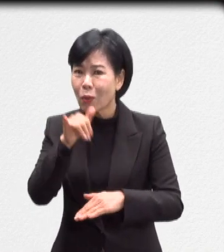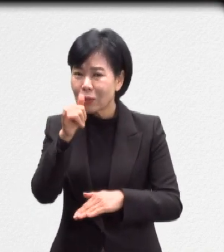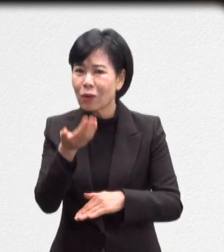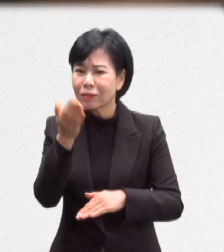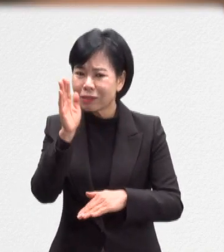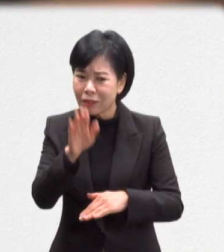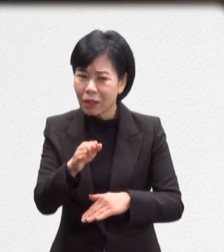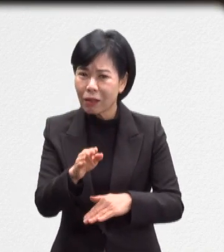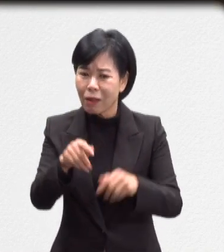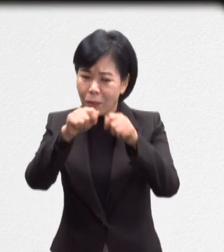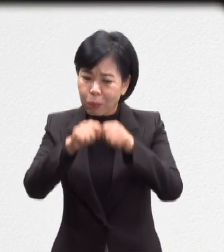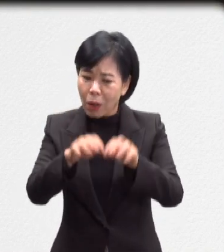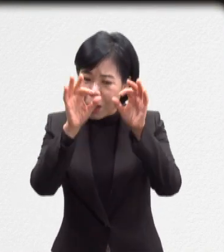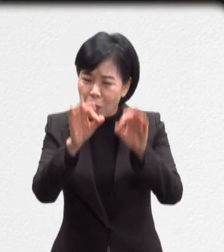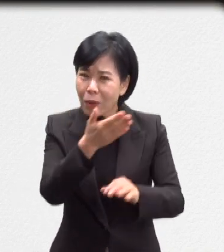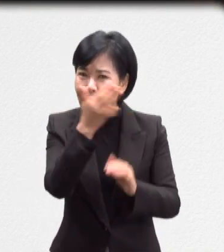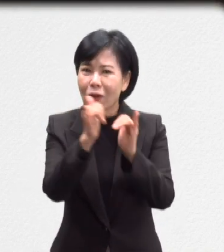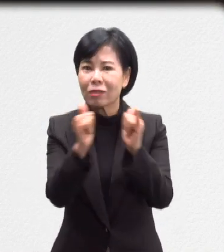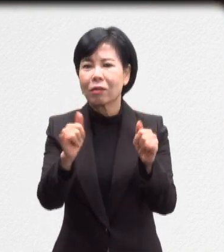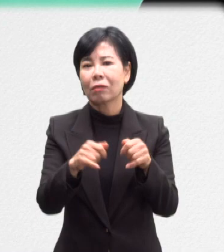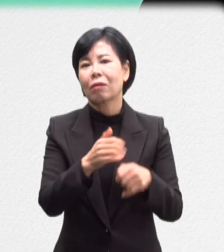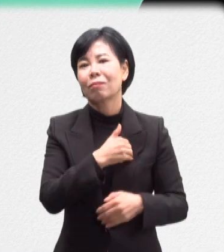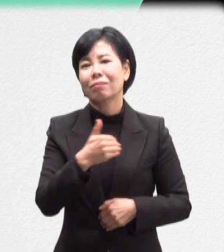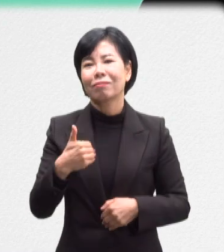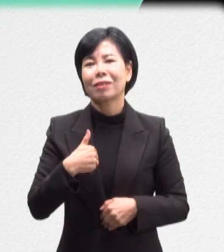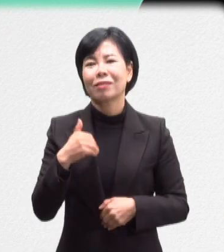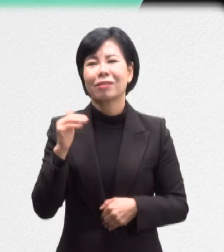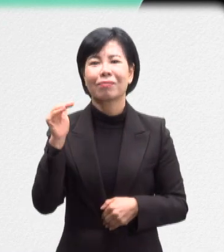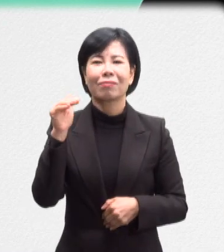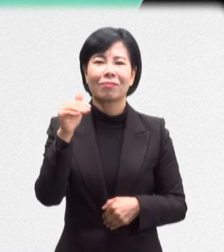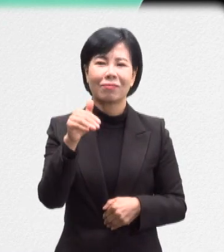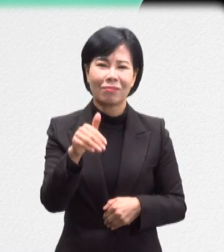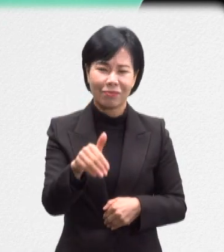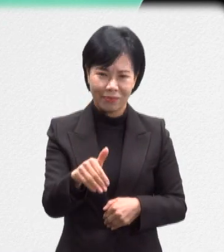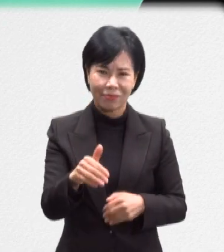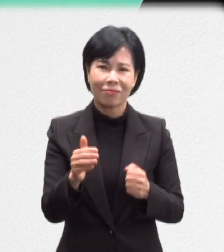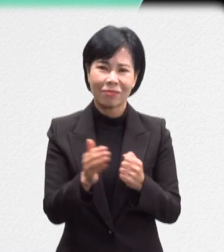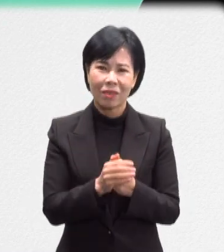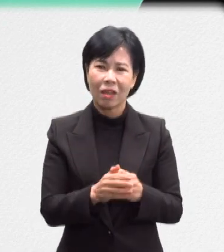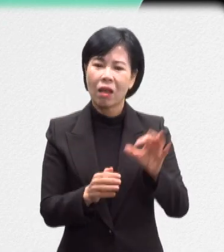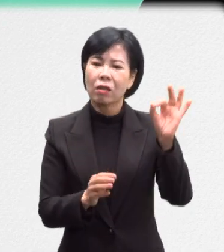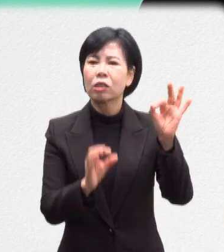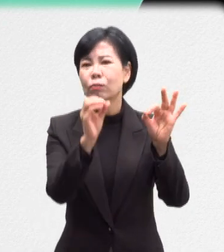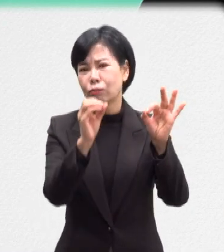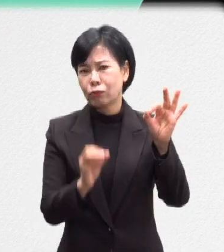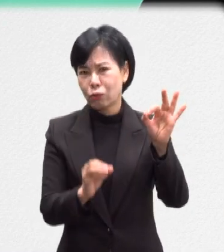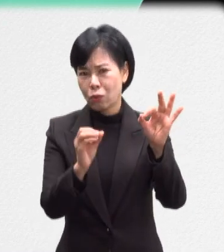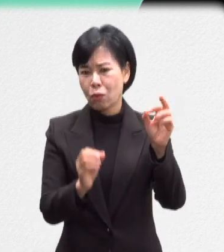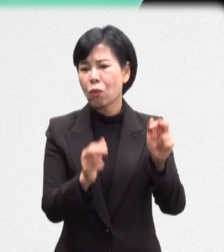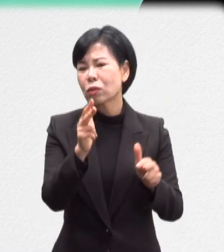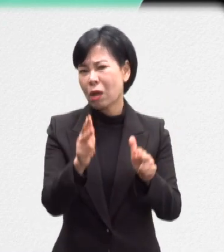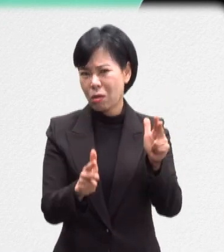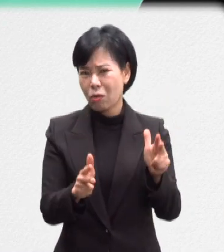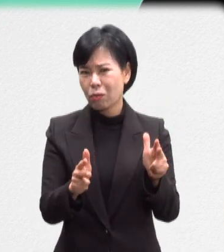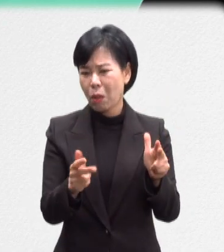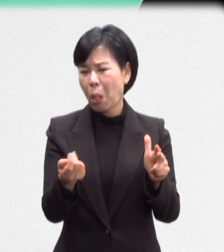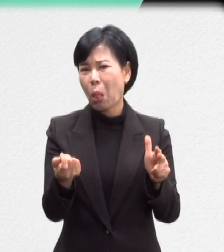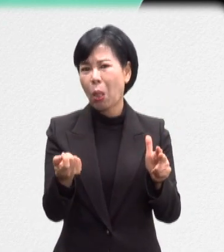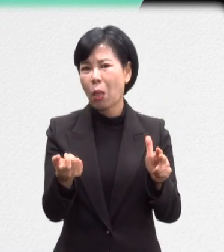그러나 정작 청년들의 만족도는 높지 않은 상황이죠. 분야별 정책 수혜 대상이 10%를 넘은 사업들이 없는